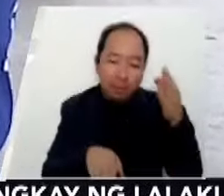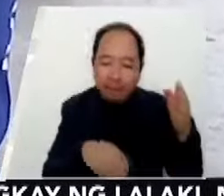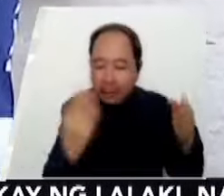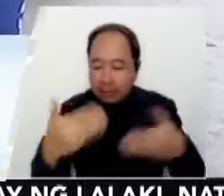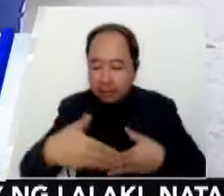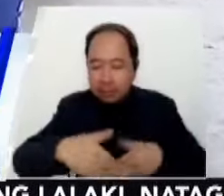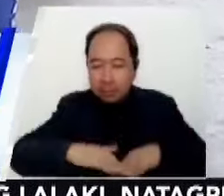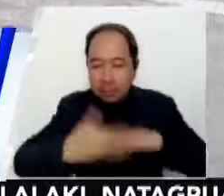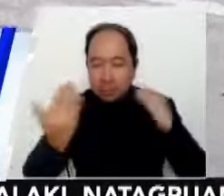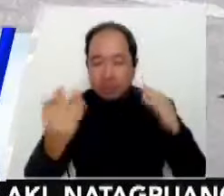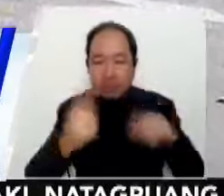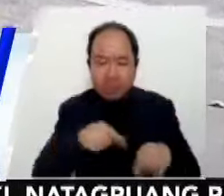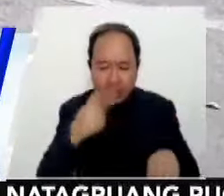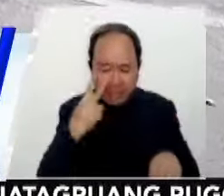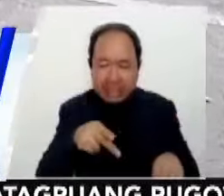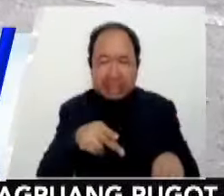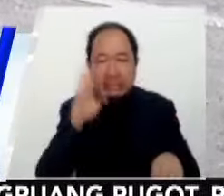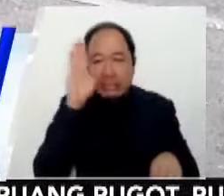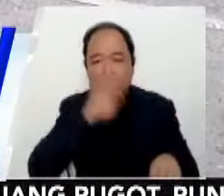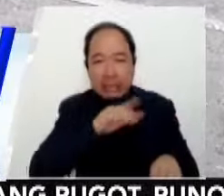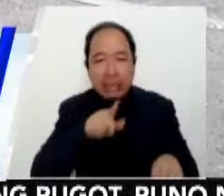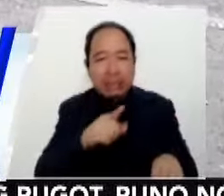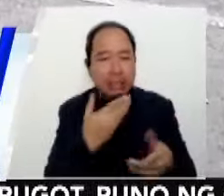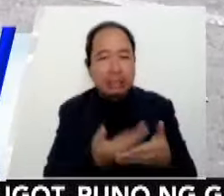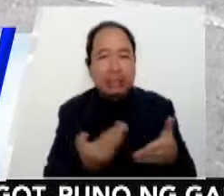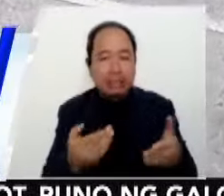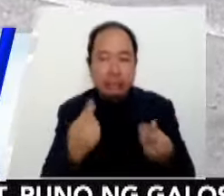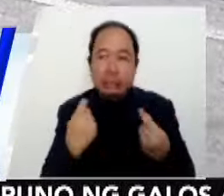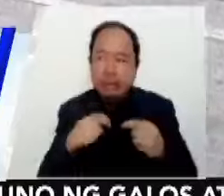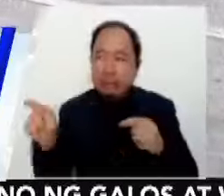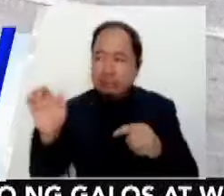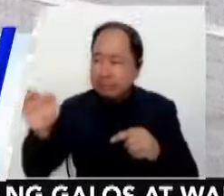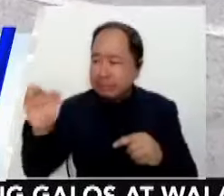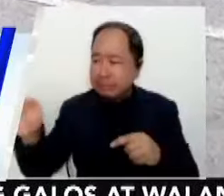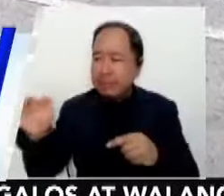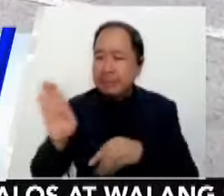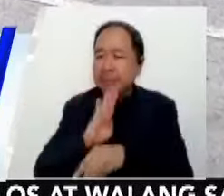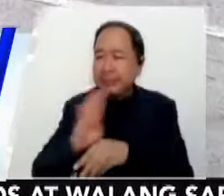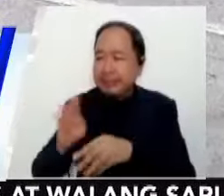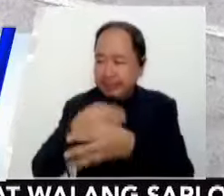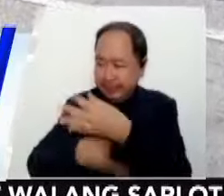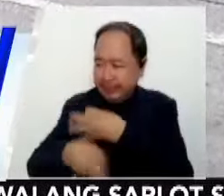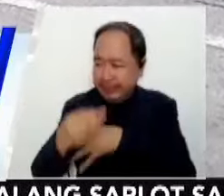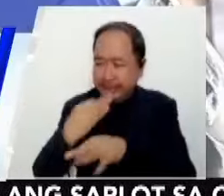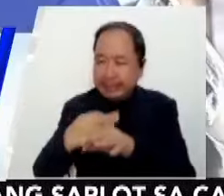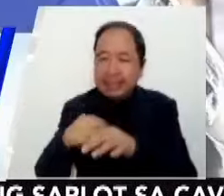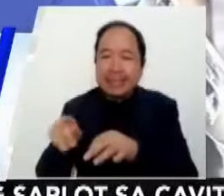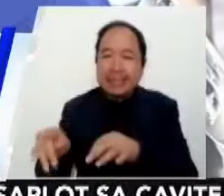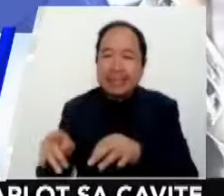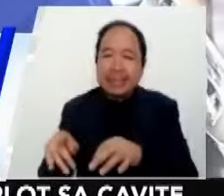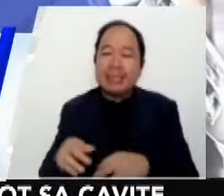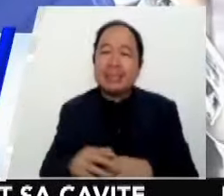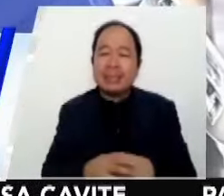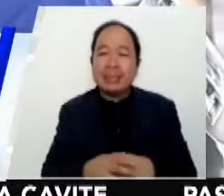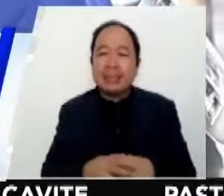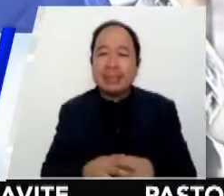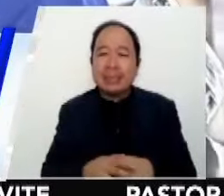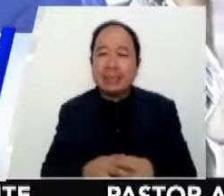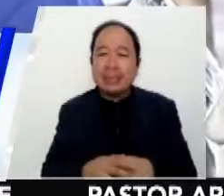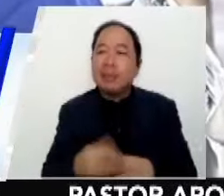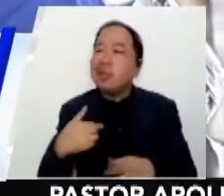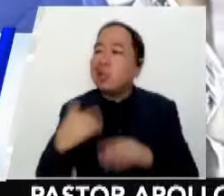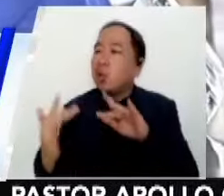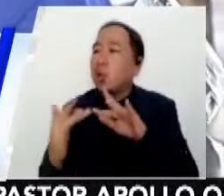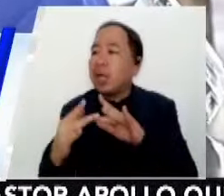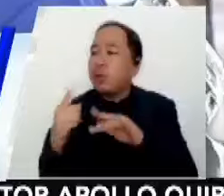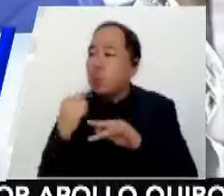may damage ang item. Sinubukan ni John na papalitan ang damaged item sa seller at sa mismong platform. Kinontak ko yung seller, sabi ko,